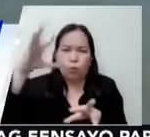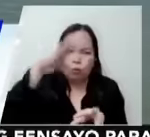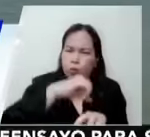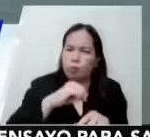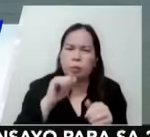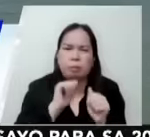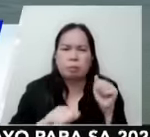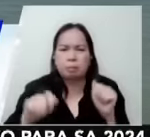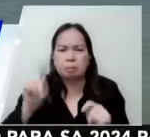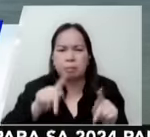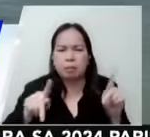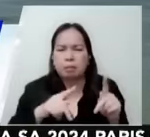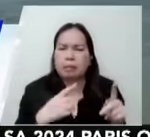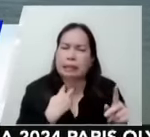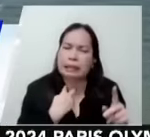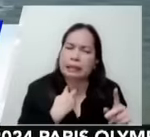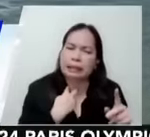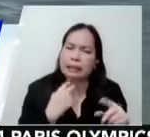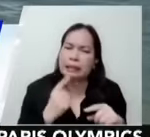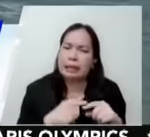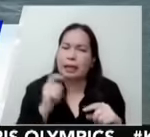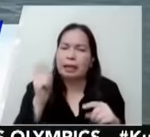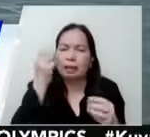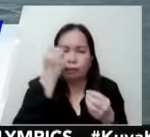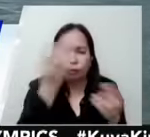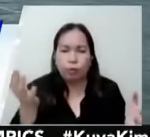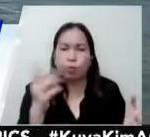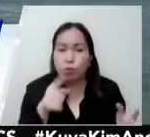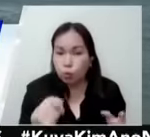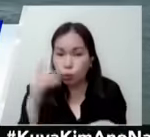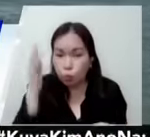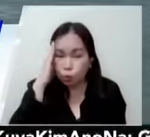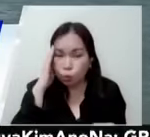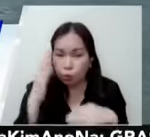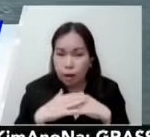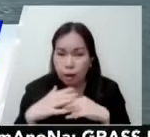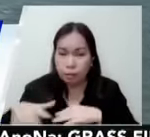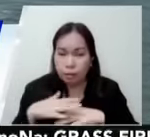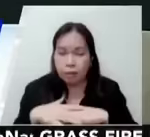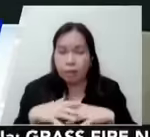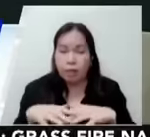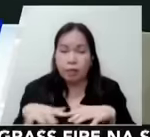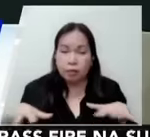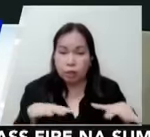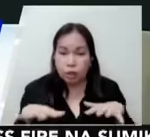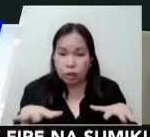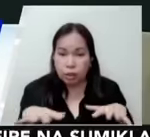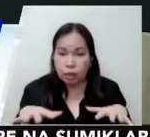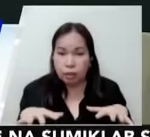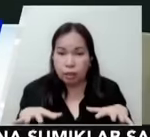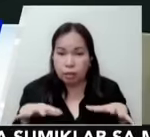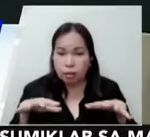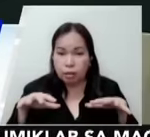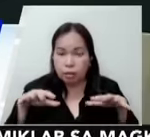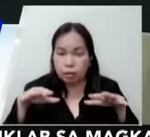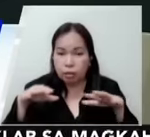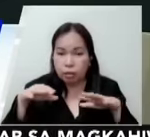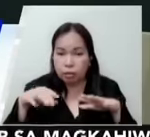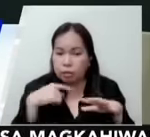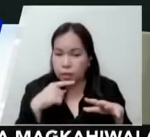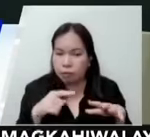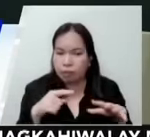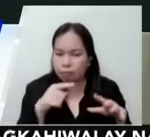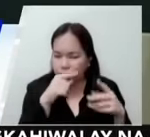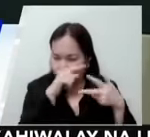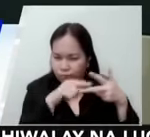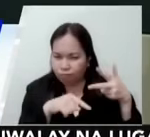Kaya mahalagang tandaan ng mga nakatira malapit sa dagat ang shake, drop at roar. when there is a strong shaking na halos hindi